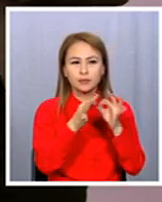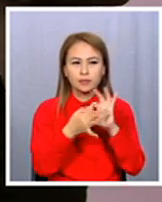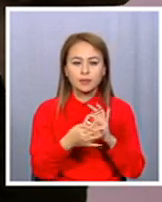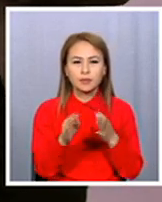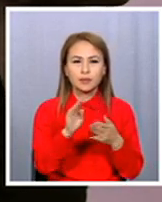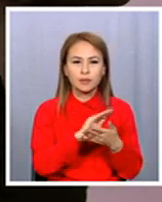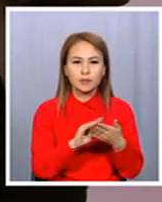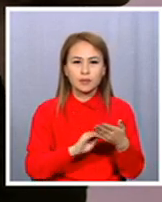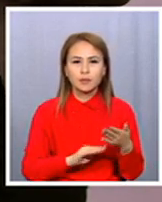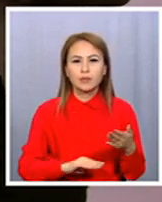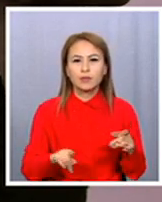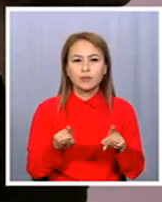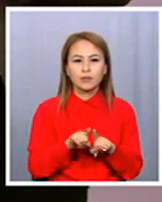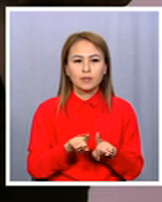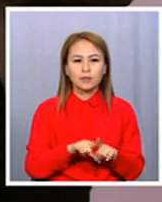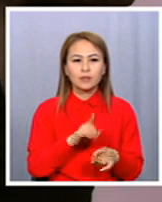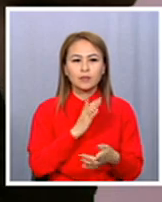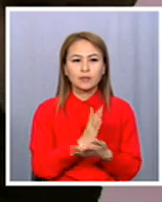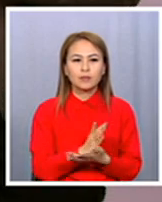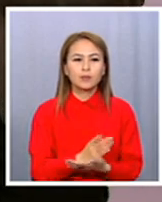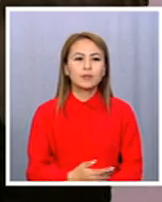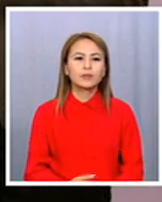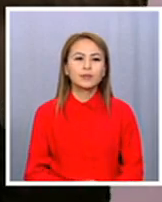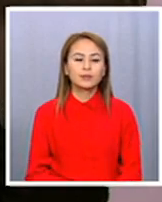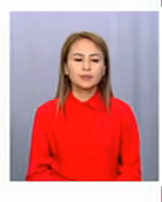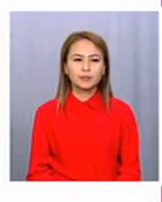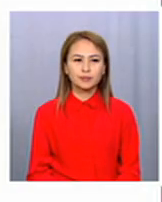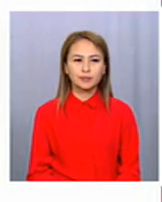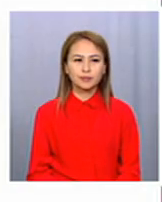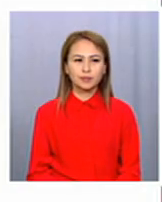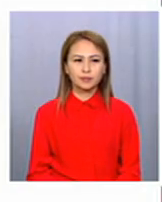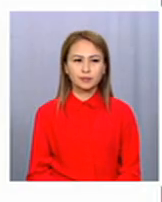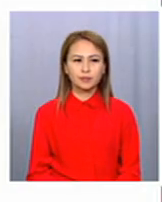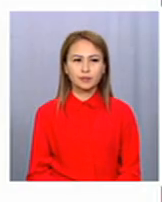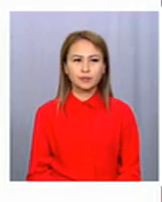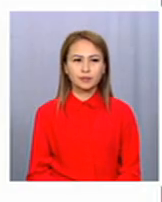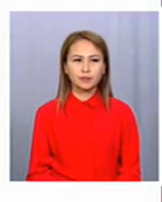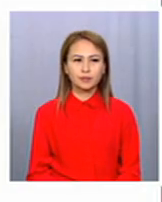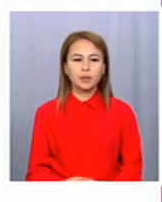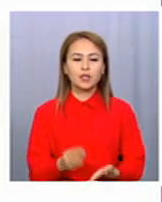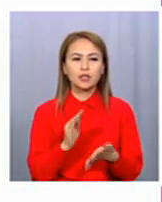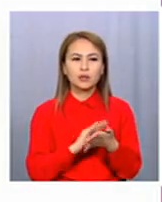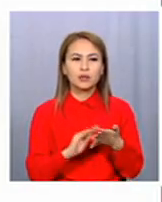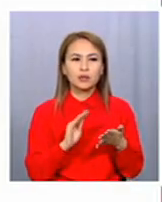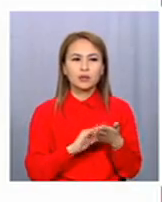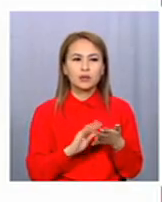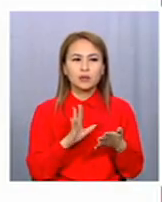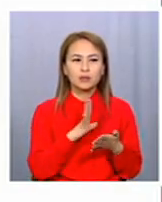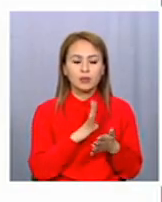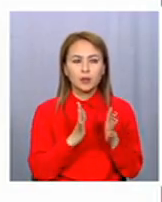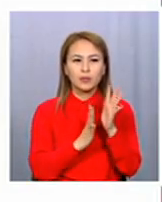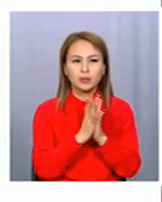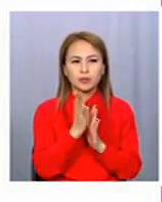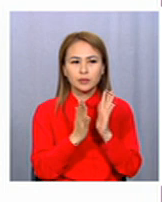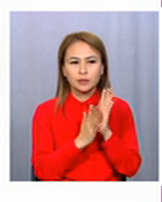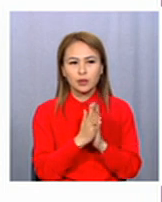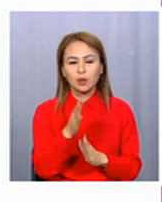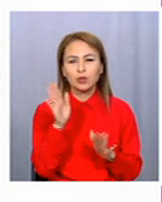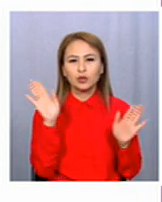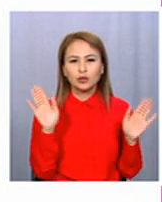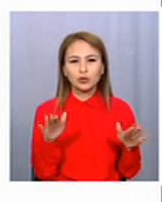жағынан ұқсастау келеді. Жалғастырайық. Шығармадағы өсімдіктер,